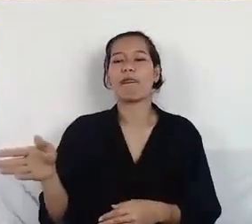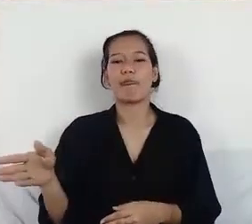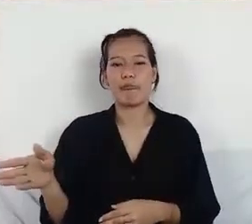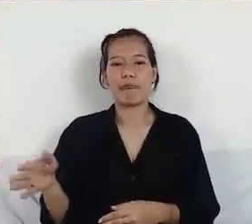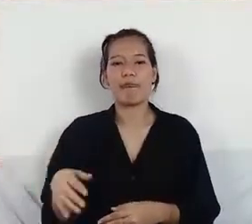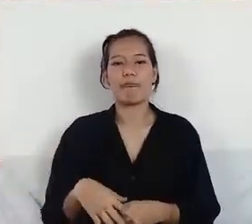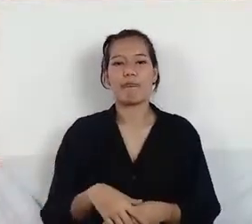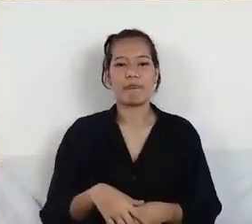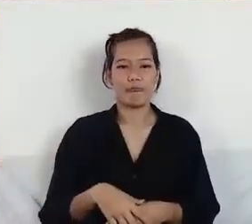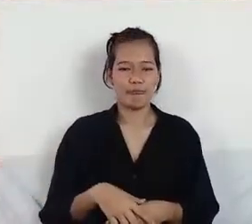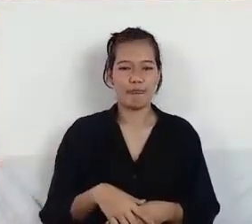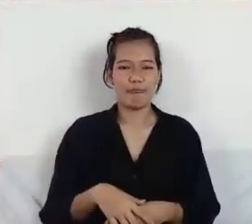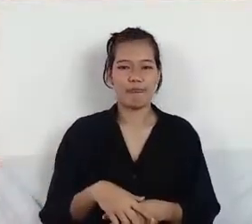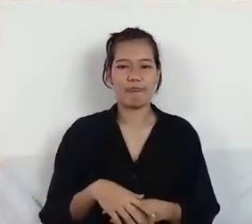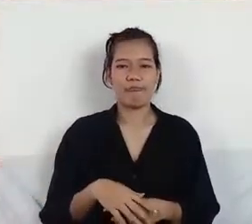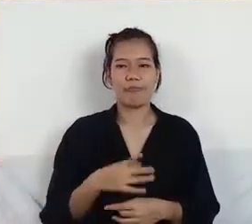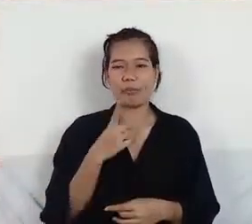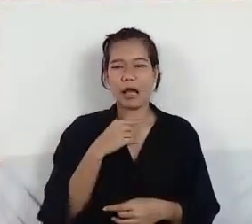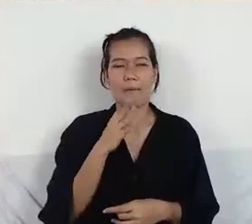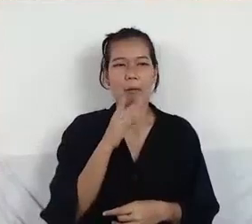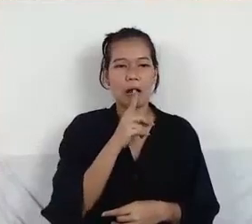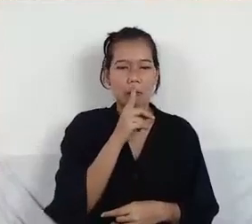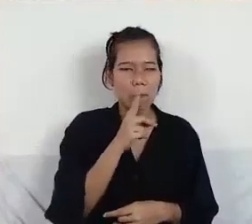Atestasi mah enggak.